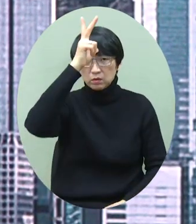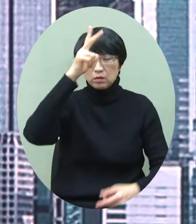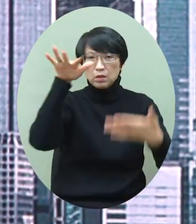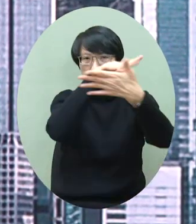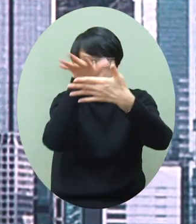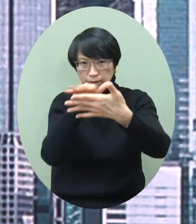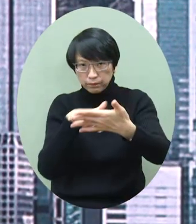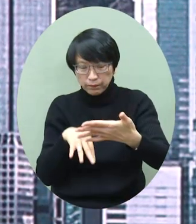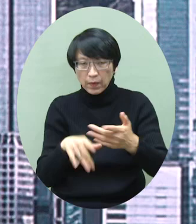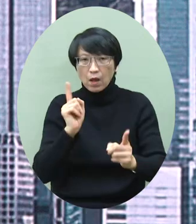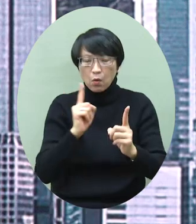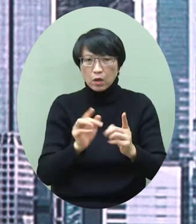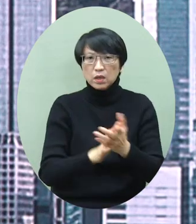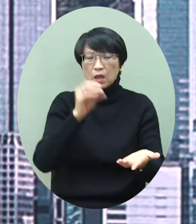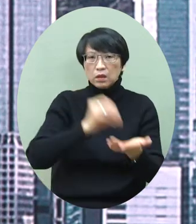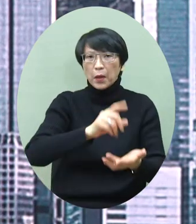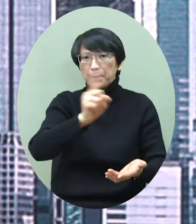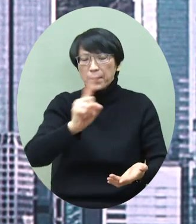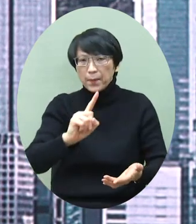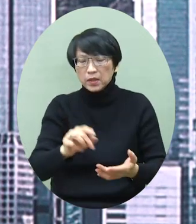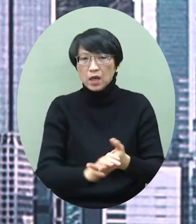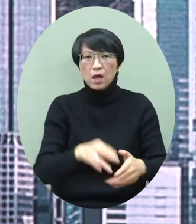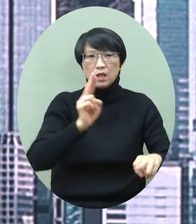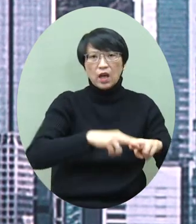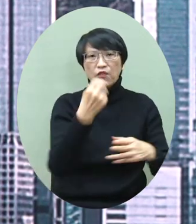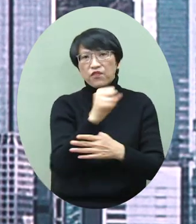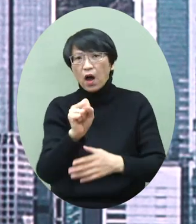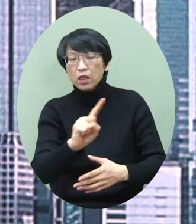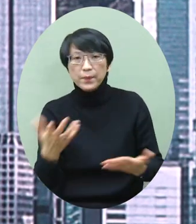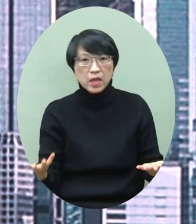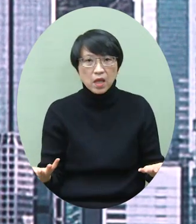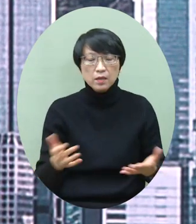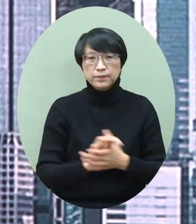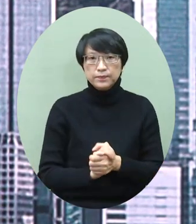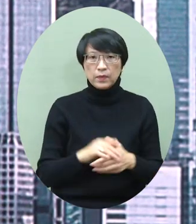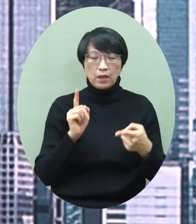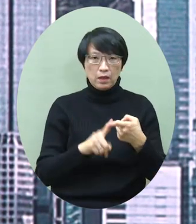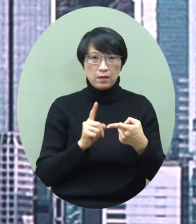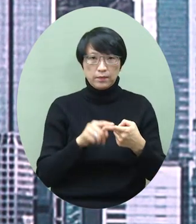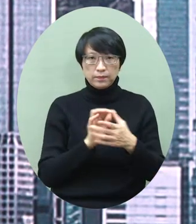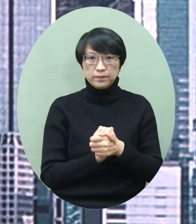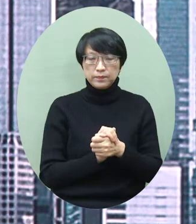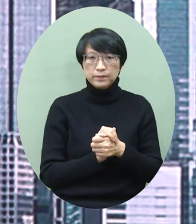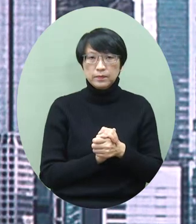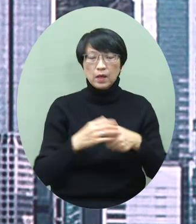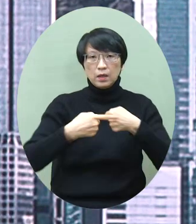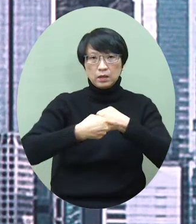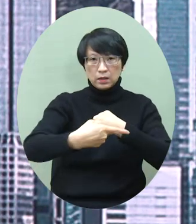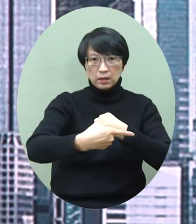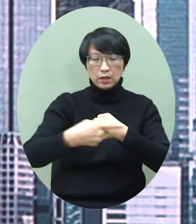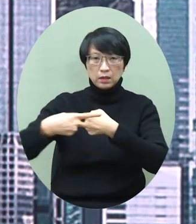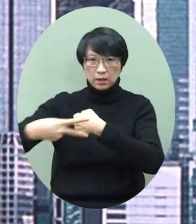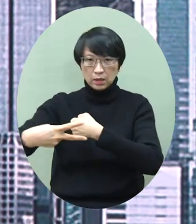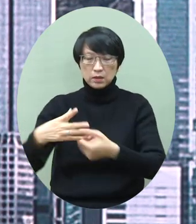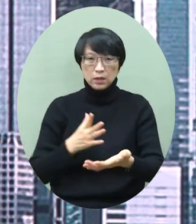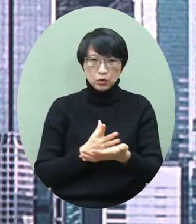或者有個原則係點樣定義邊啲係反華嘅媒體咧？唔該。 好啊，第一咧就係第一輪酒店同埋第二輪嘅指